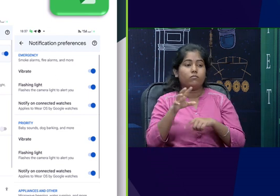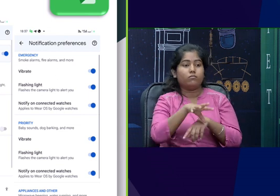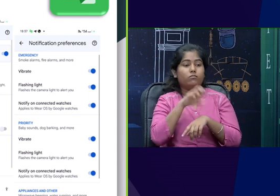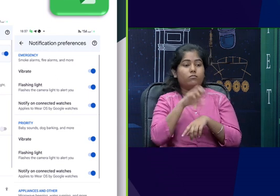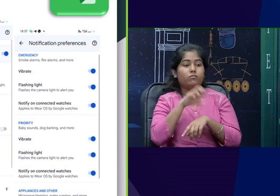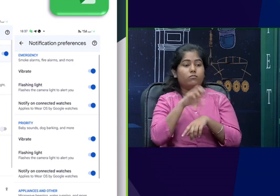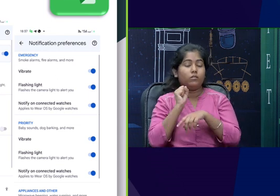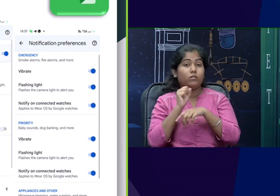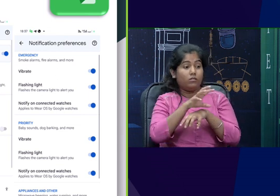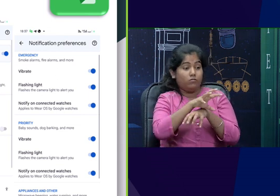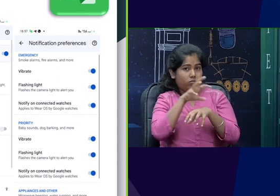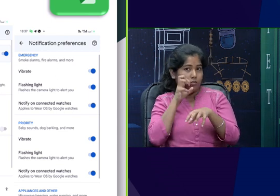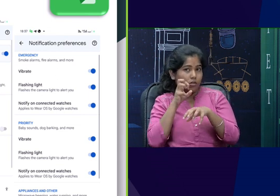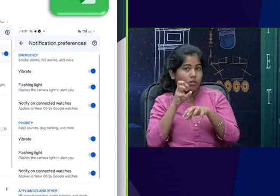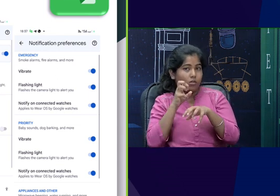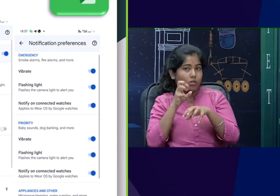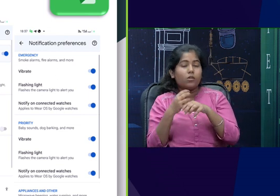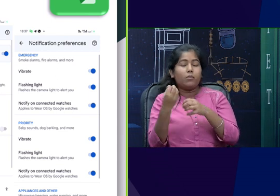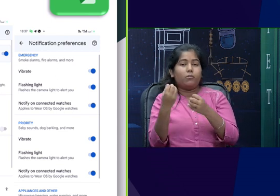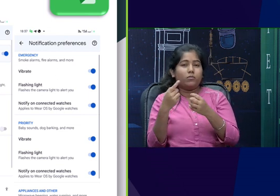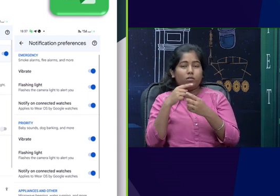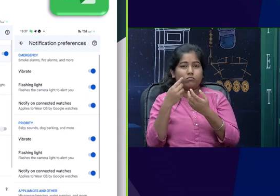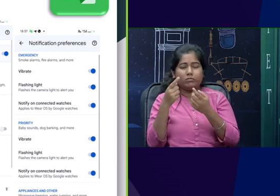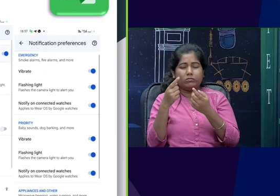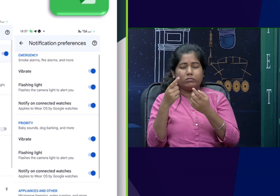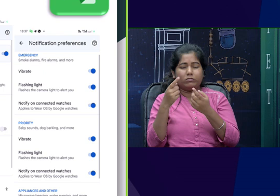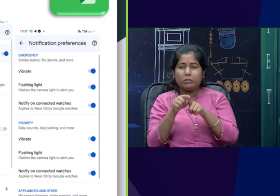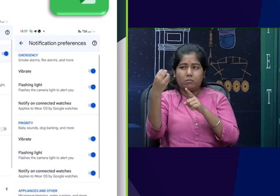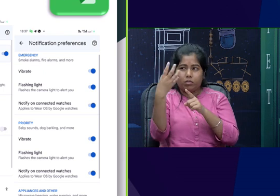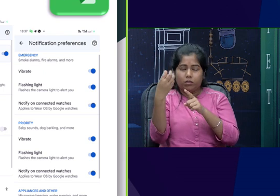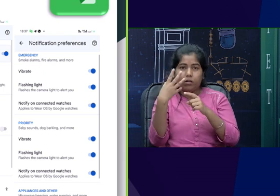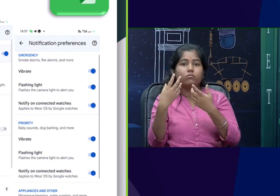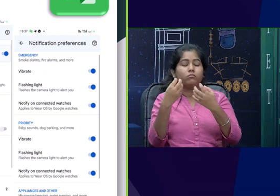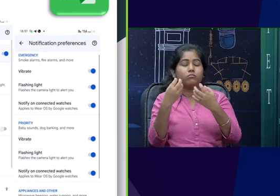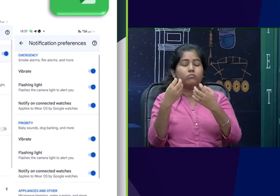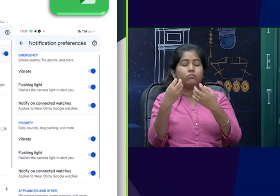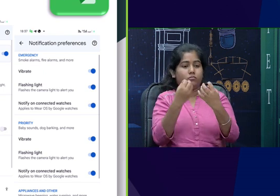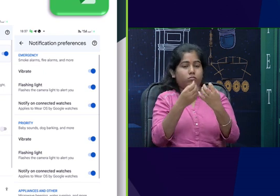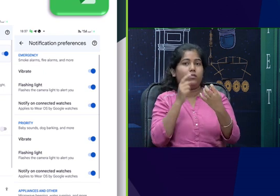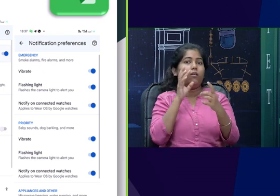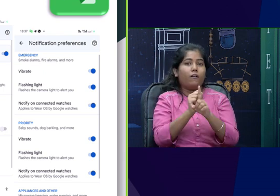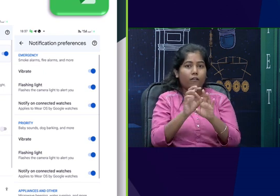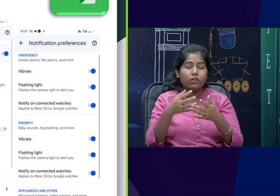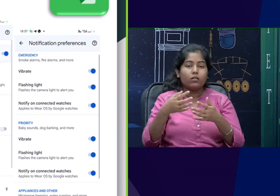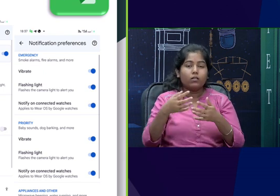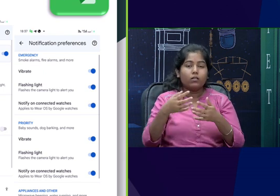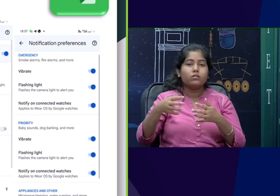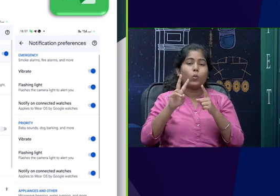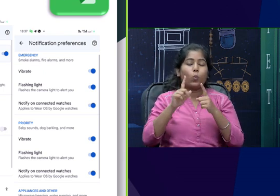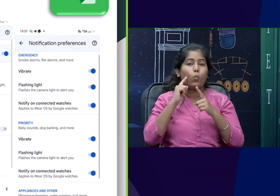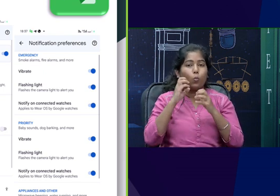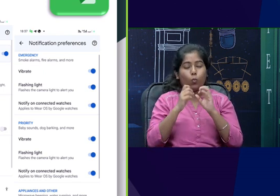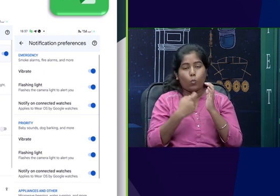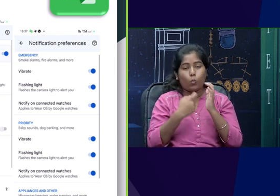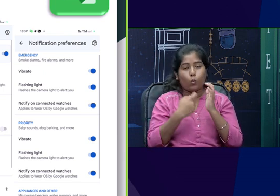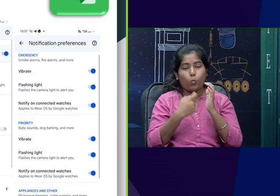के माध्यम से, वाइब्रेशन के माध्यम से, फ्लैशलाइट के माध्यम से जो है आपको अवेयर करते हैं। और सेकेंड थिंग ये भी